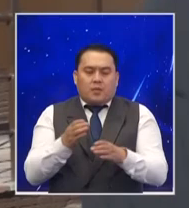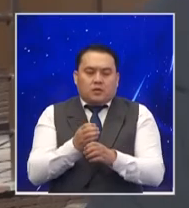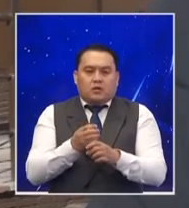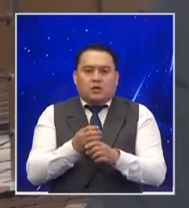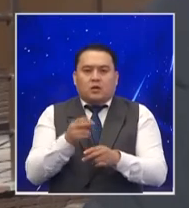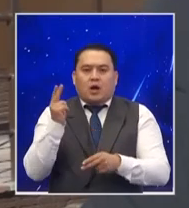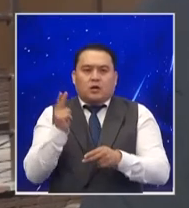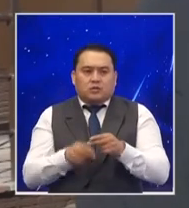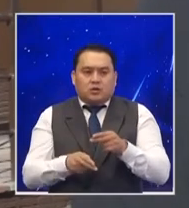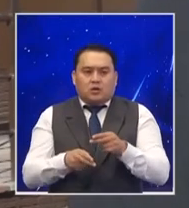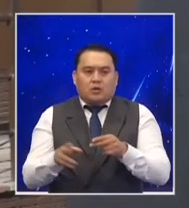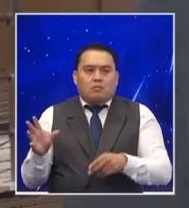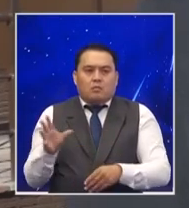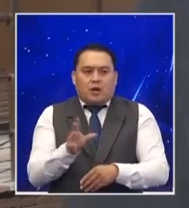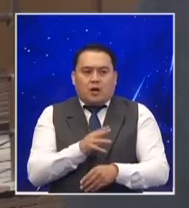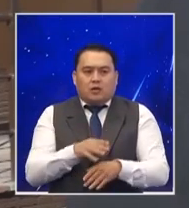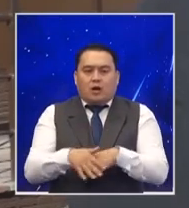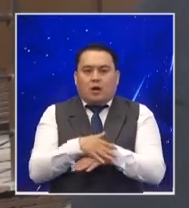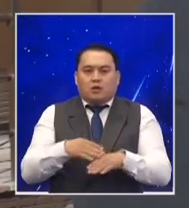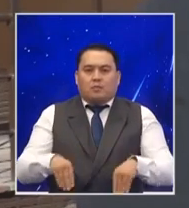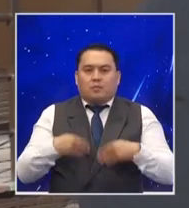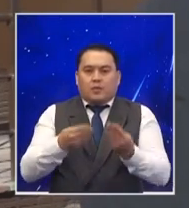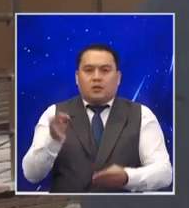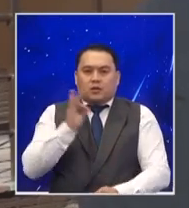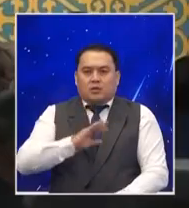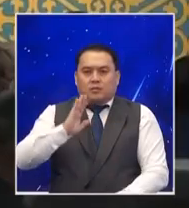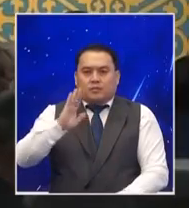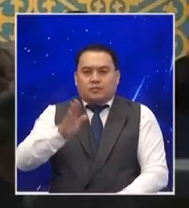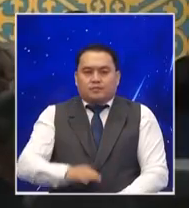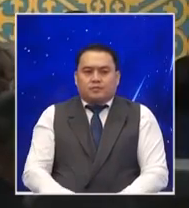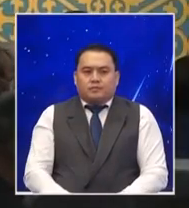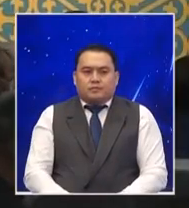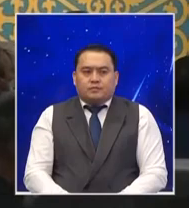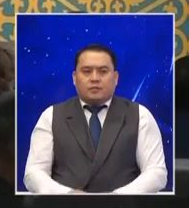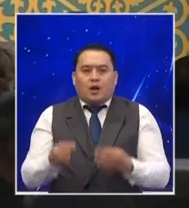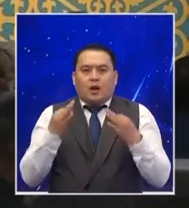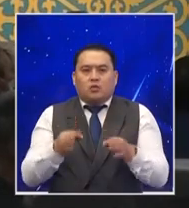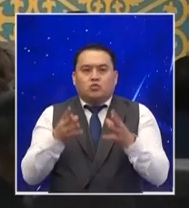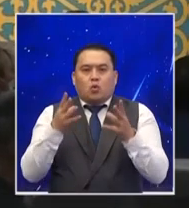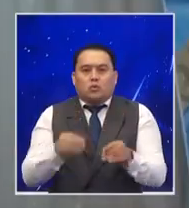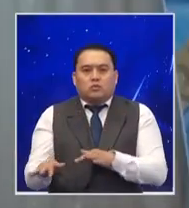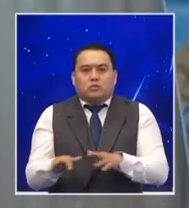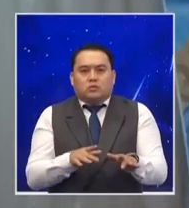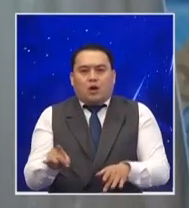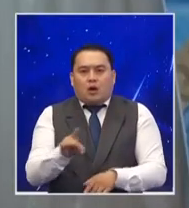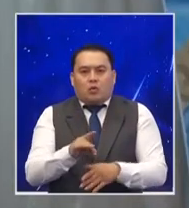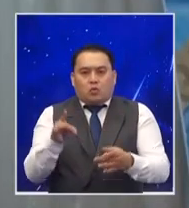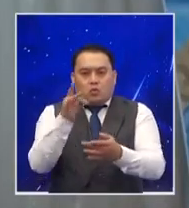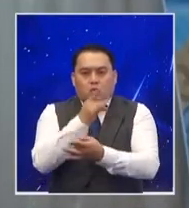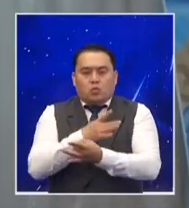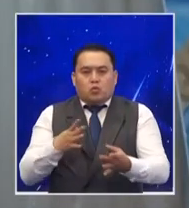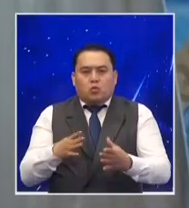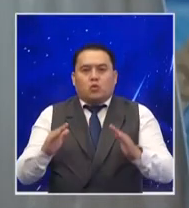жұмыстарын аяқтадық. Осының барлығы халық игілігіне биыл пайдалануға берілетін болады. Тәуелсіздік күніне орайластырған шара соңы аудандық мәдениет